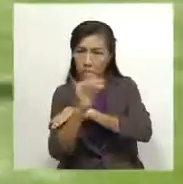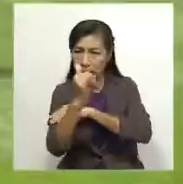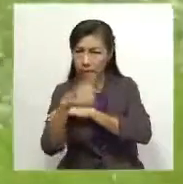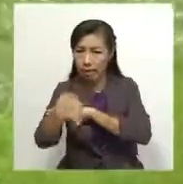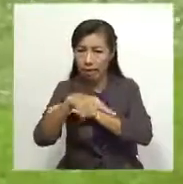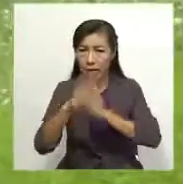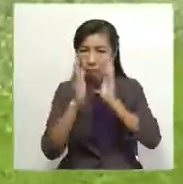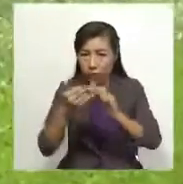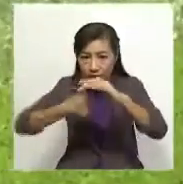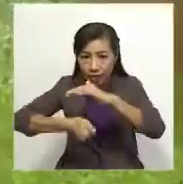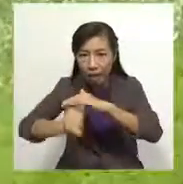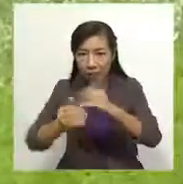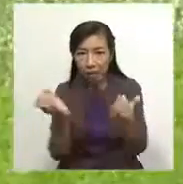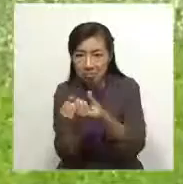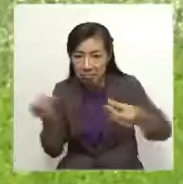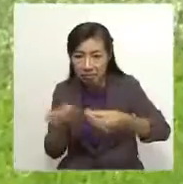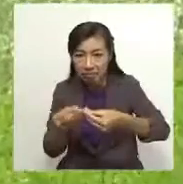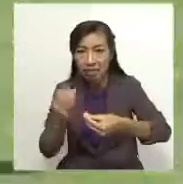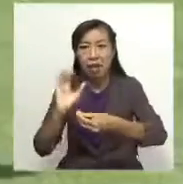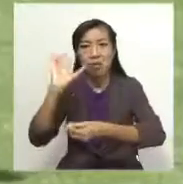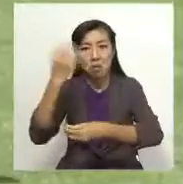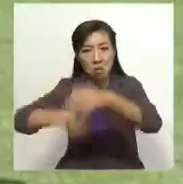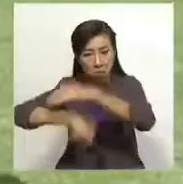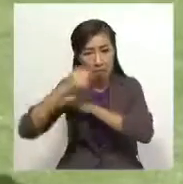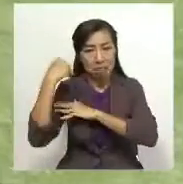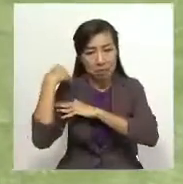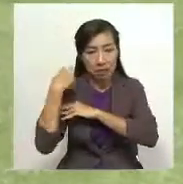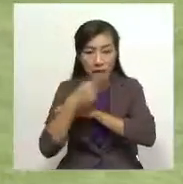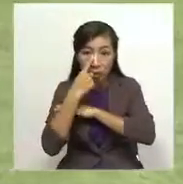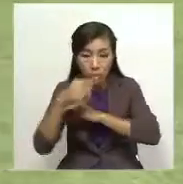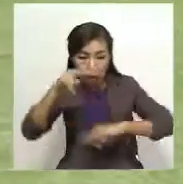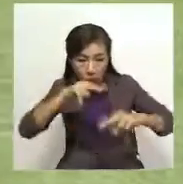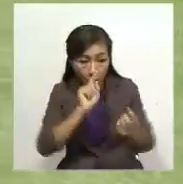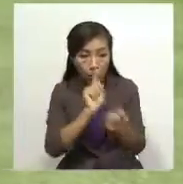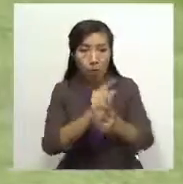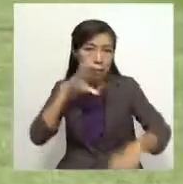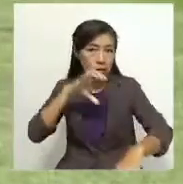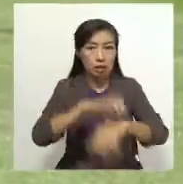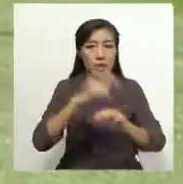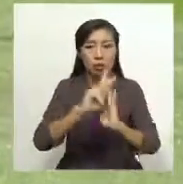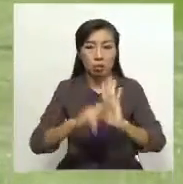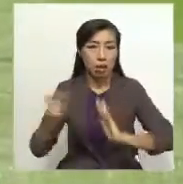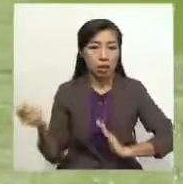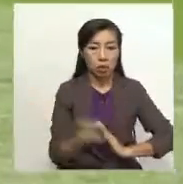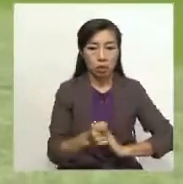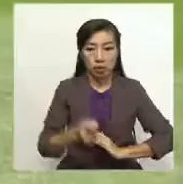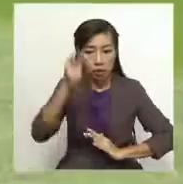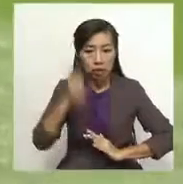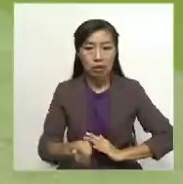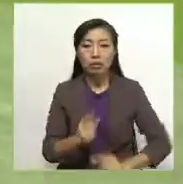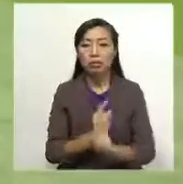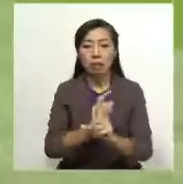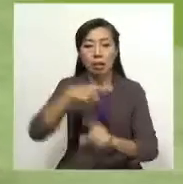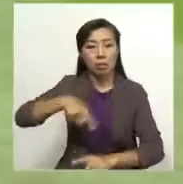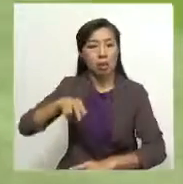จะมีการลักลอบเล่นการพนันฟุตบอลโลกถ้าหากว่าตรวจพบก็ให้ดำเนินการอย่างจริงจังตามกฎหมายบทลงโทษตามพระรา